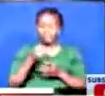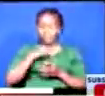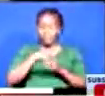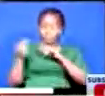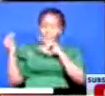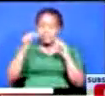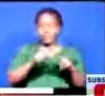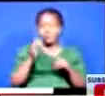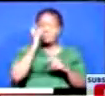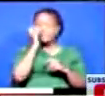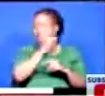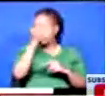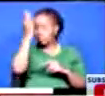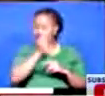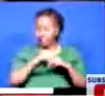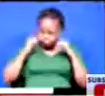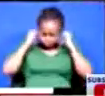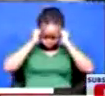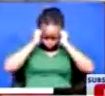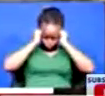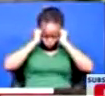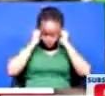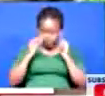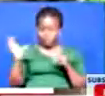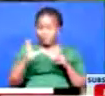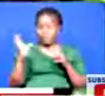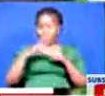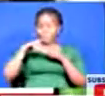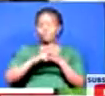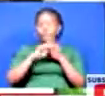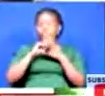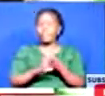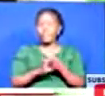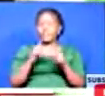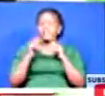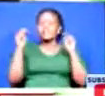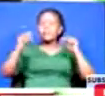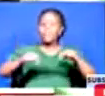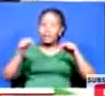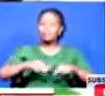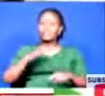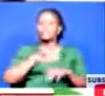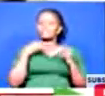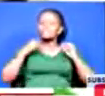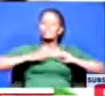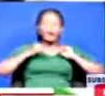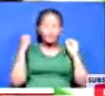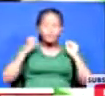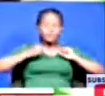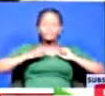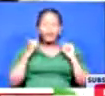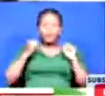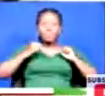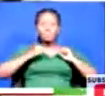nimekuja masomo, I'm pursuing civil engineering, but siku ya leo niko na furaha kwa sababu nimejua watu wa